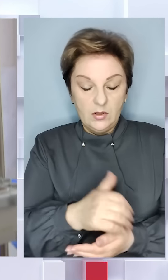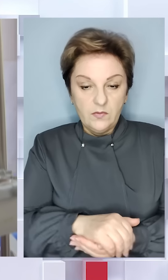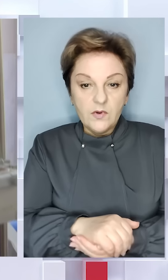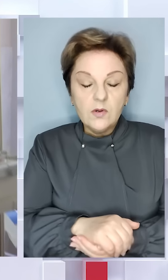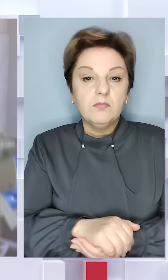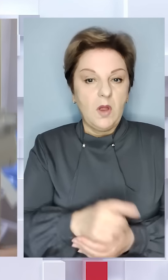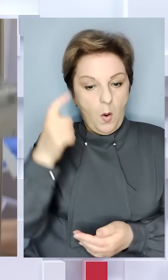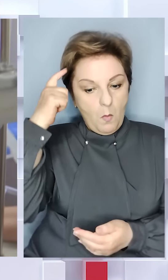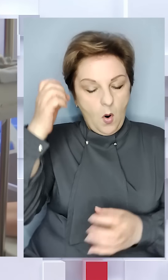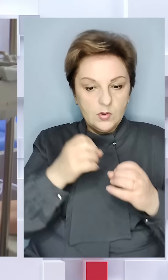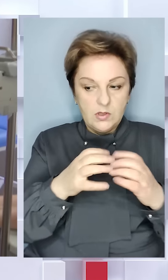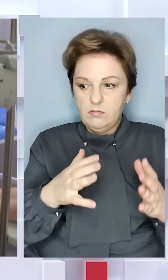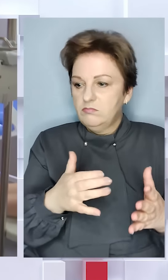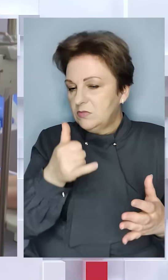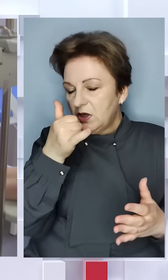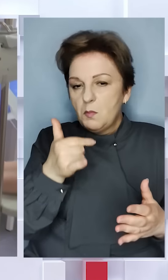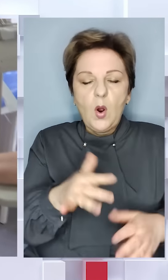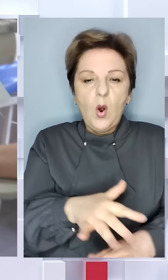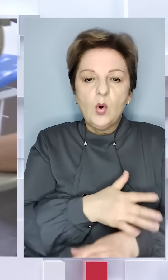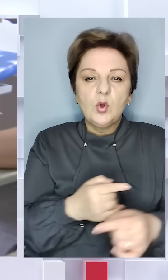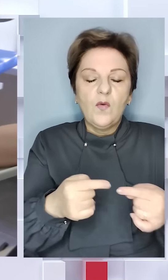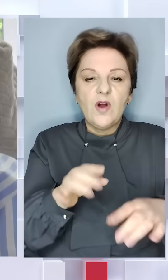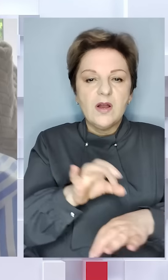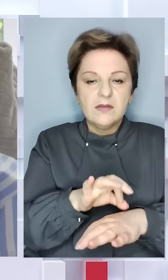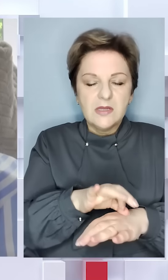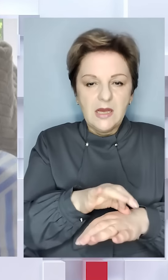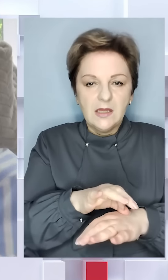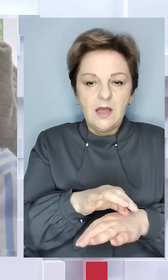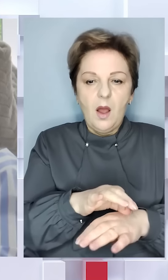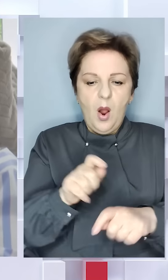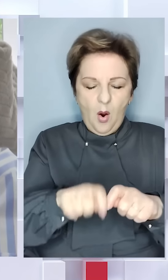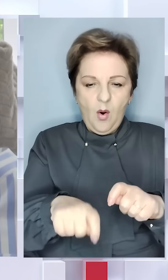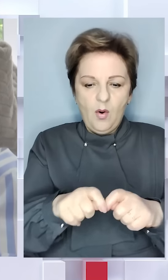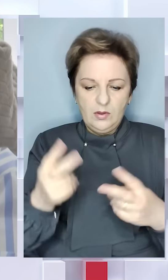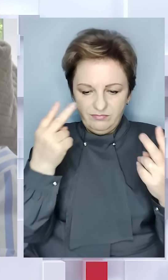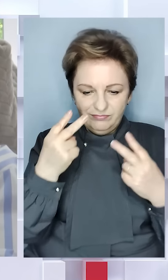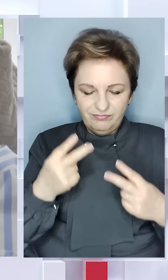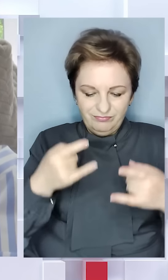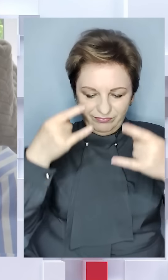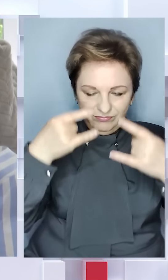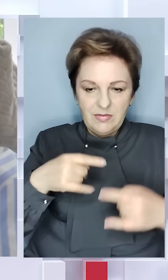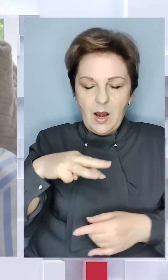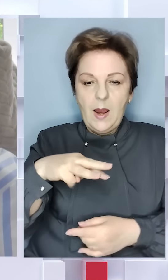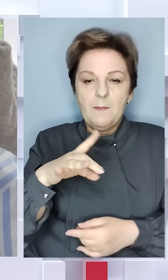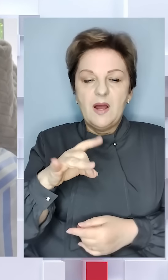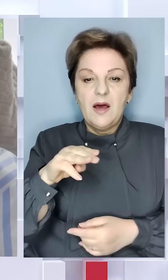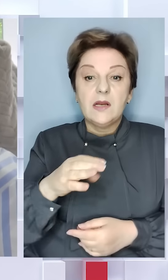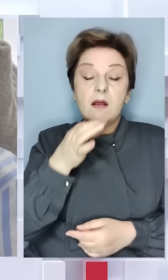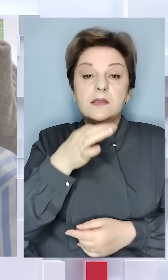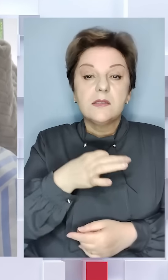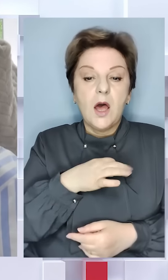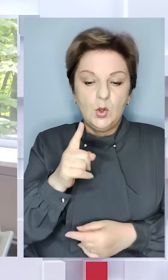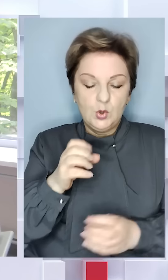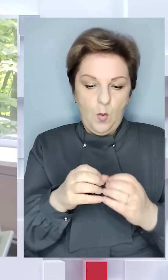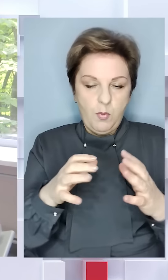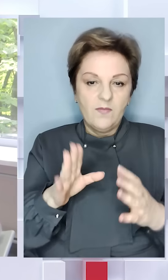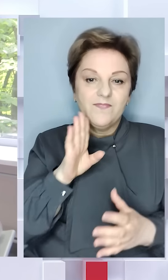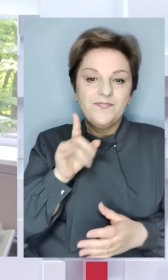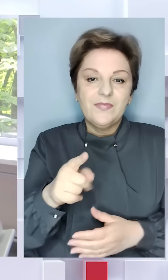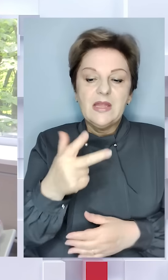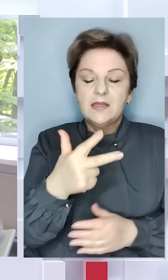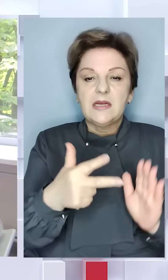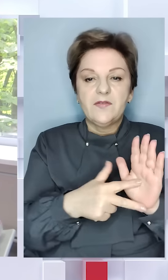У мозку пухлина. Не могли довго встановити діагноз. Після контрольного МРТ нам сказали, що це пухлина.